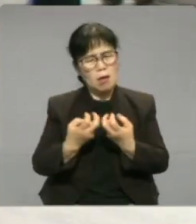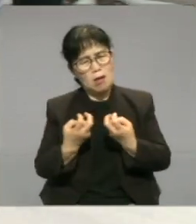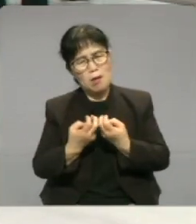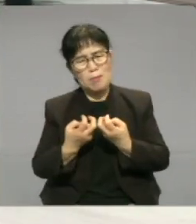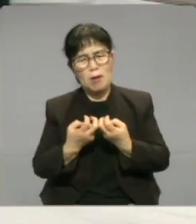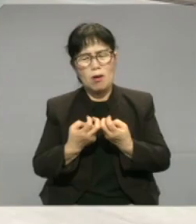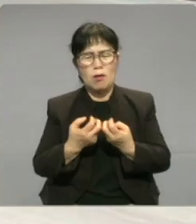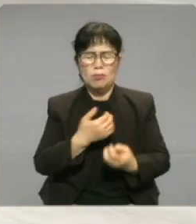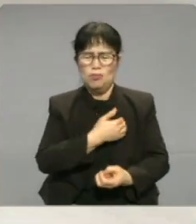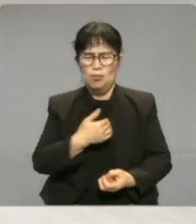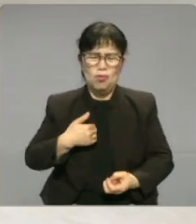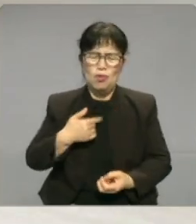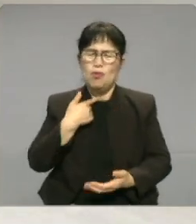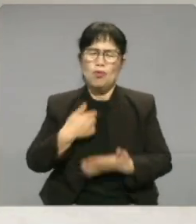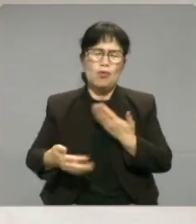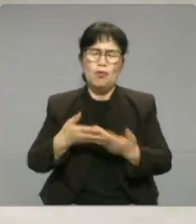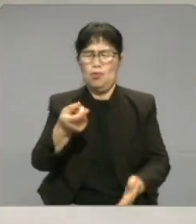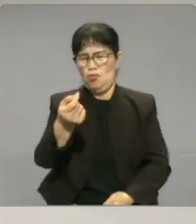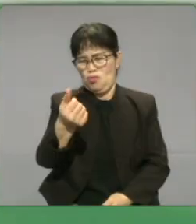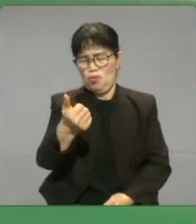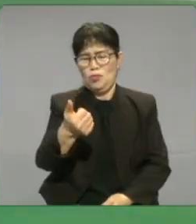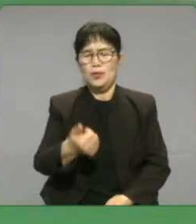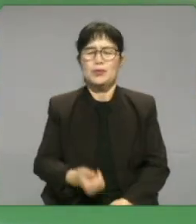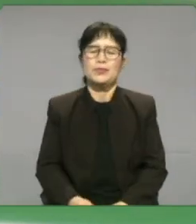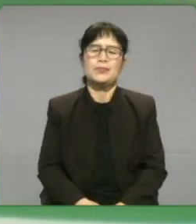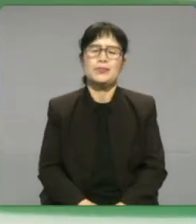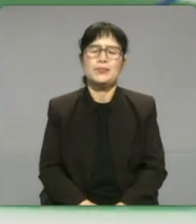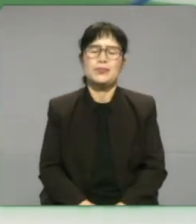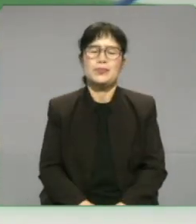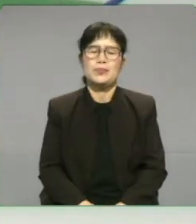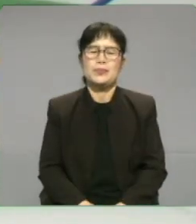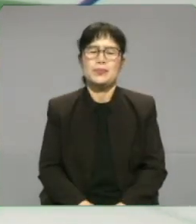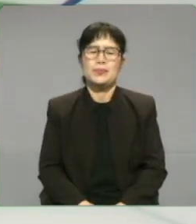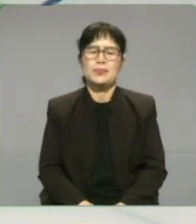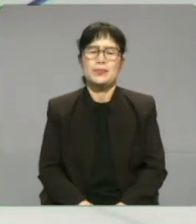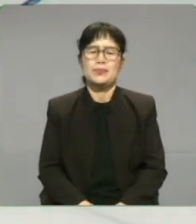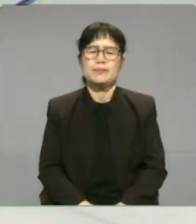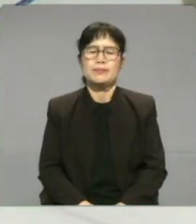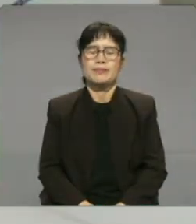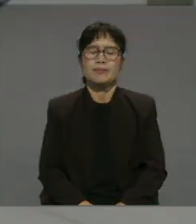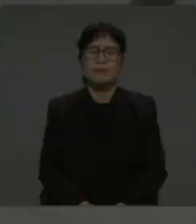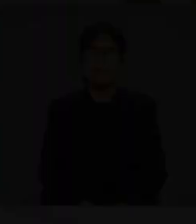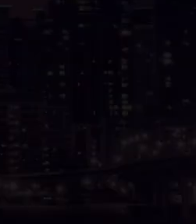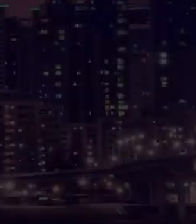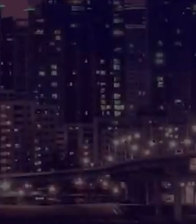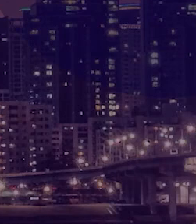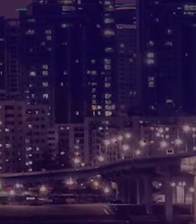풍부하지 않다는 점도 한계로 꼽힙니다. OBS 뉴스 갈태웅입니다.